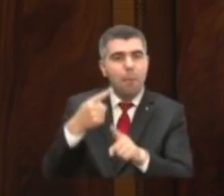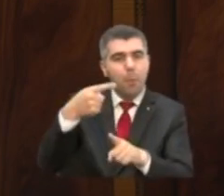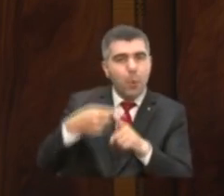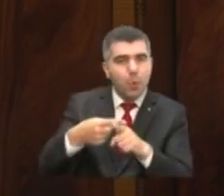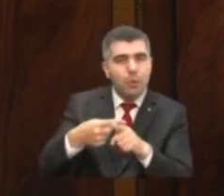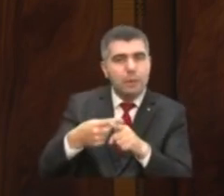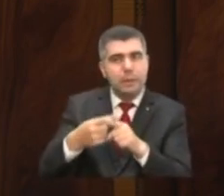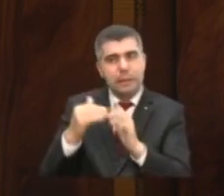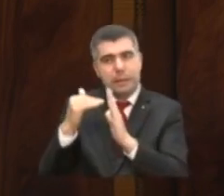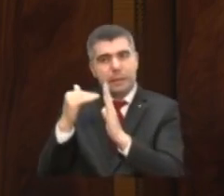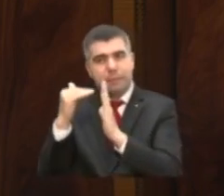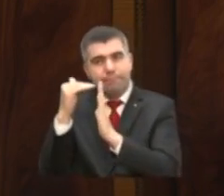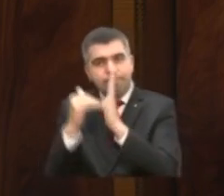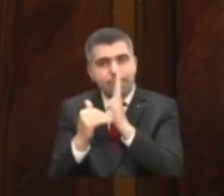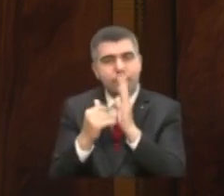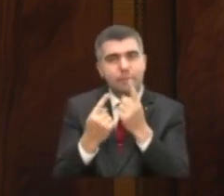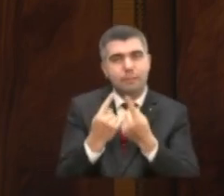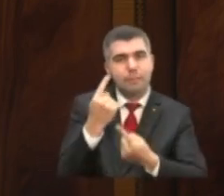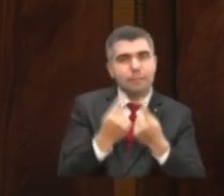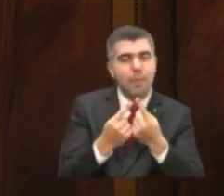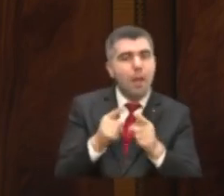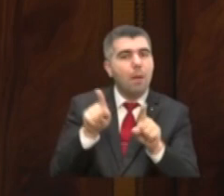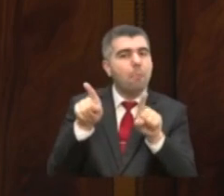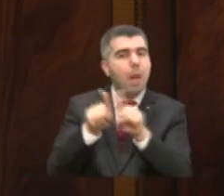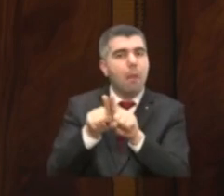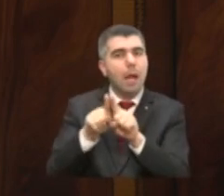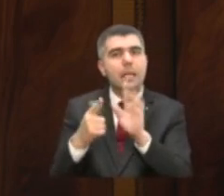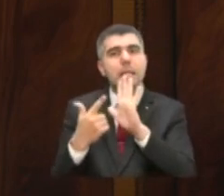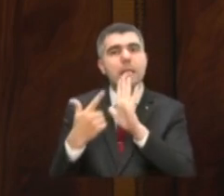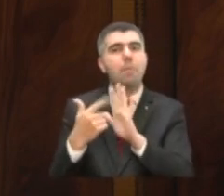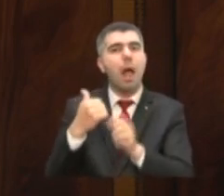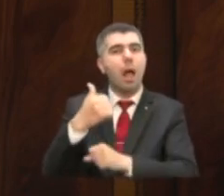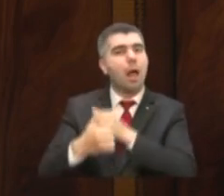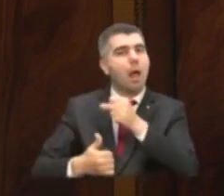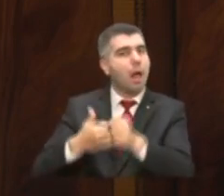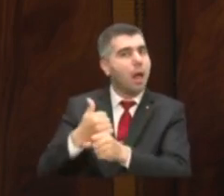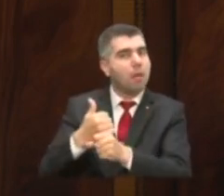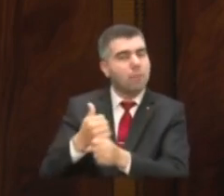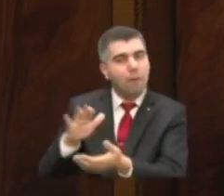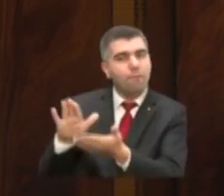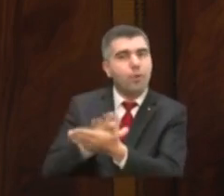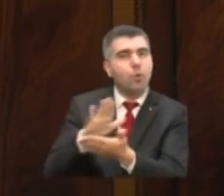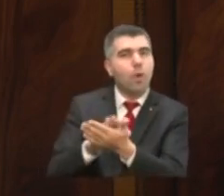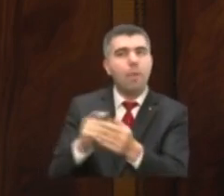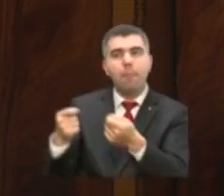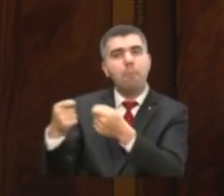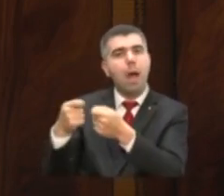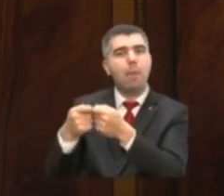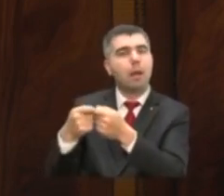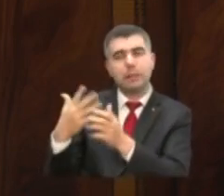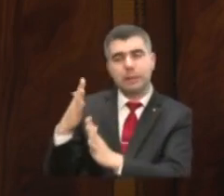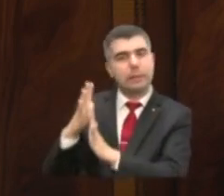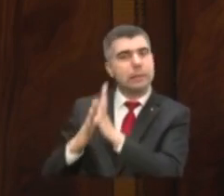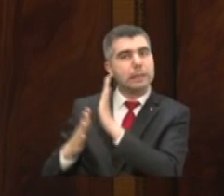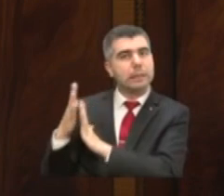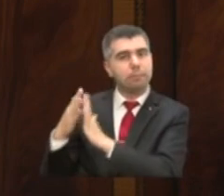يتم استنساخه لمدة 7 سنوات حاملا نفس العلل والتشوهات، غير قادر على تنفيذ استراتيجية عملية لفائدة